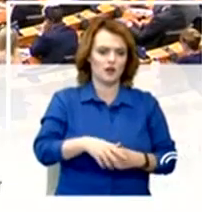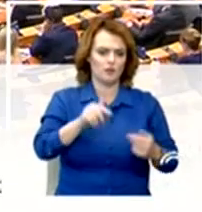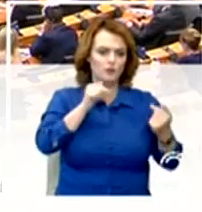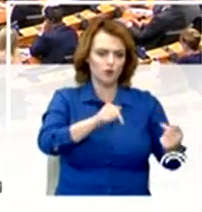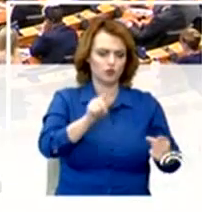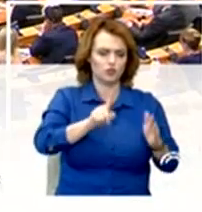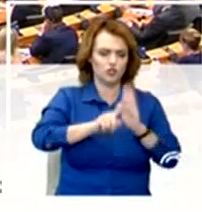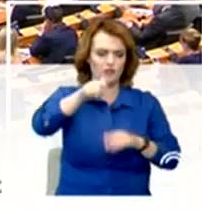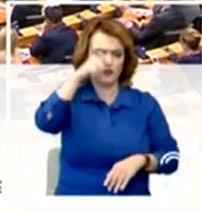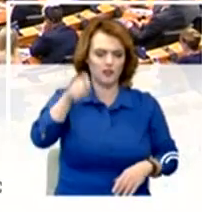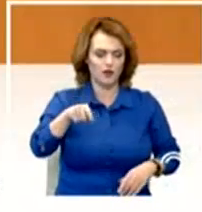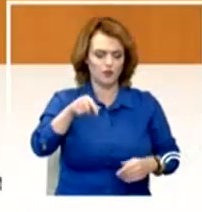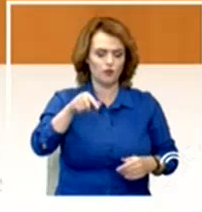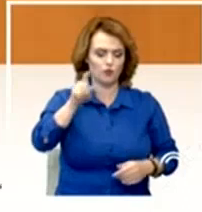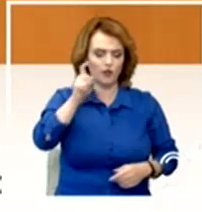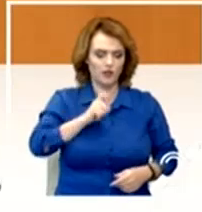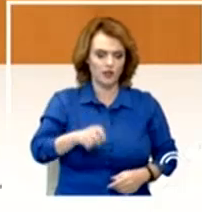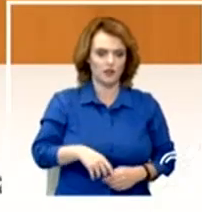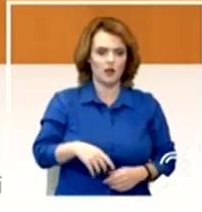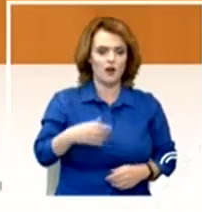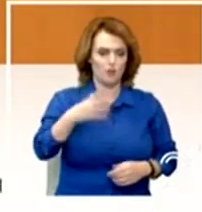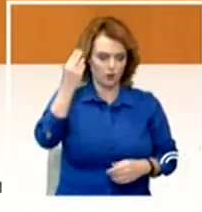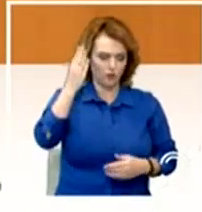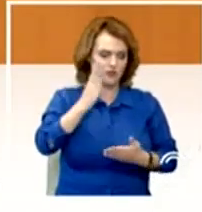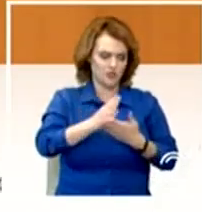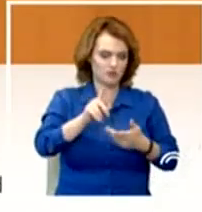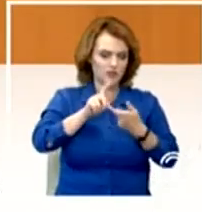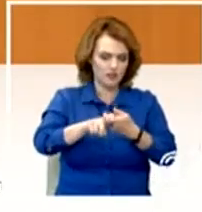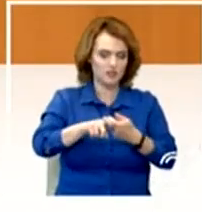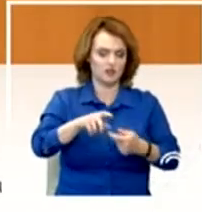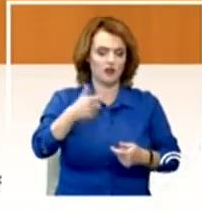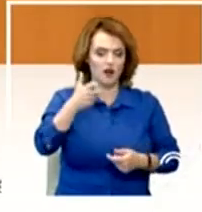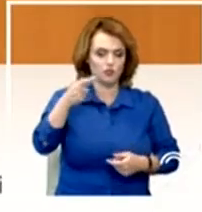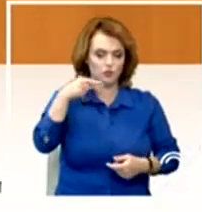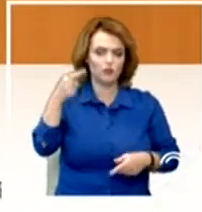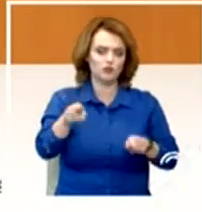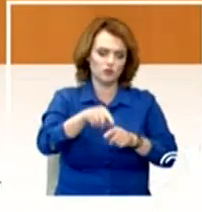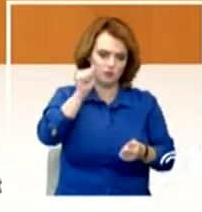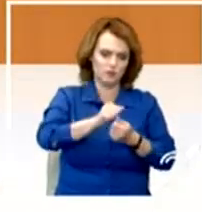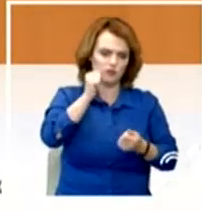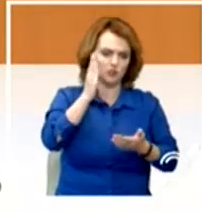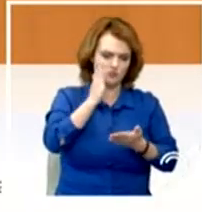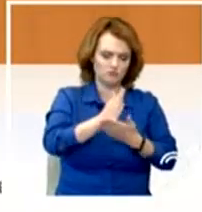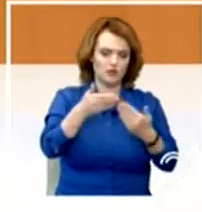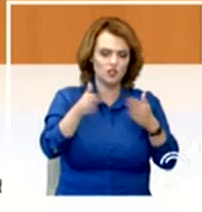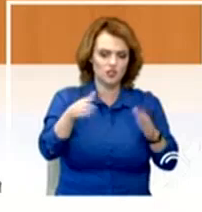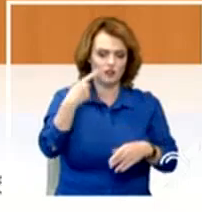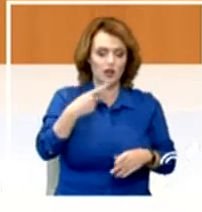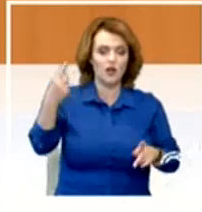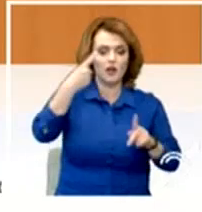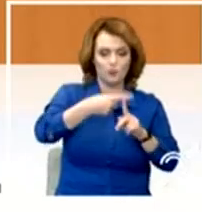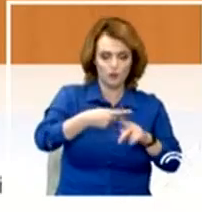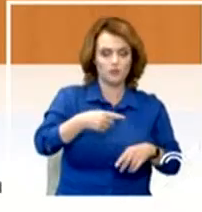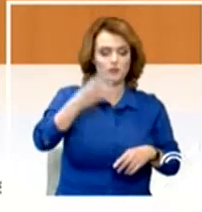rusesc. Publicația mai precizează că sub conducerea Maiei Sandu, Republica Moldova a primit un număr mare de refugiați și